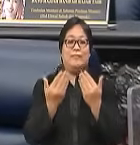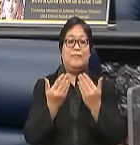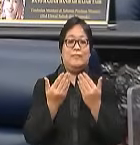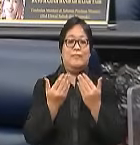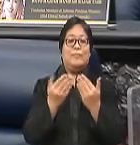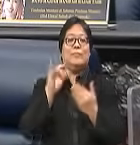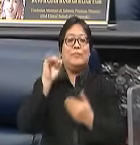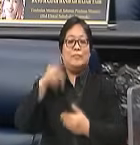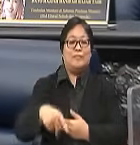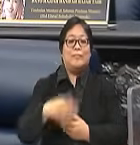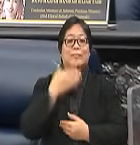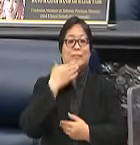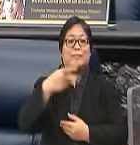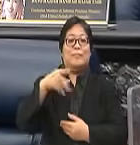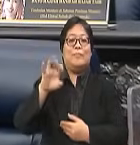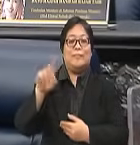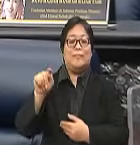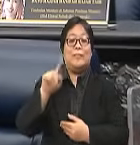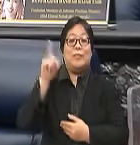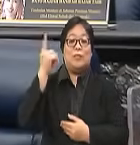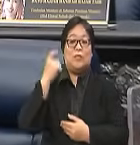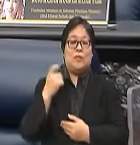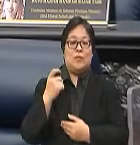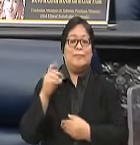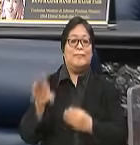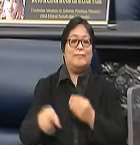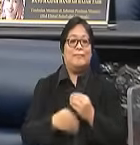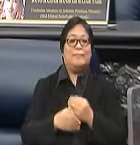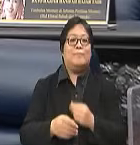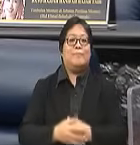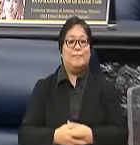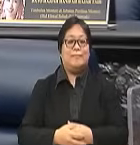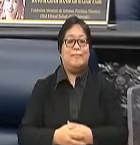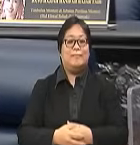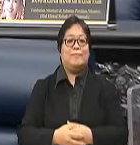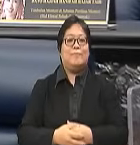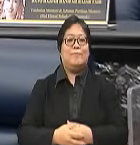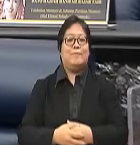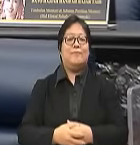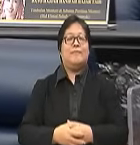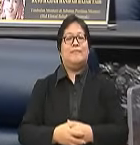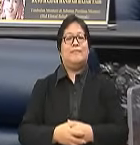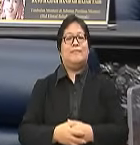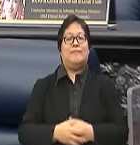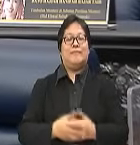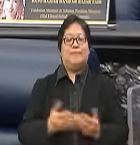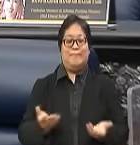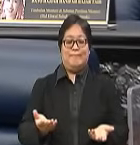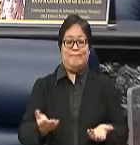two Asemka Farid kita soal Anda tambahan ini eh